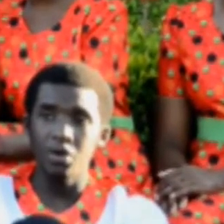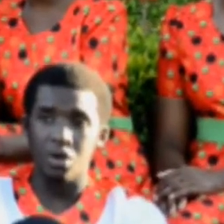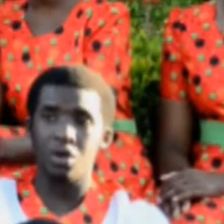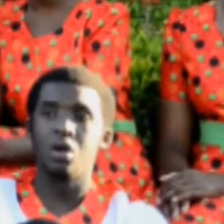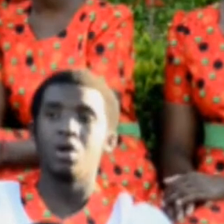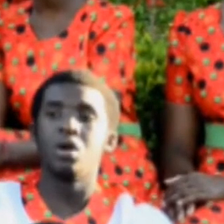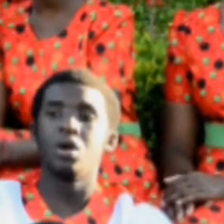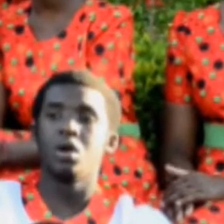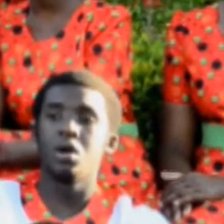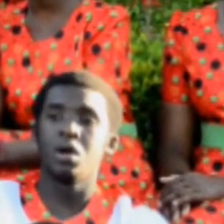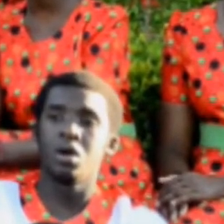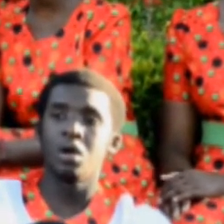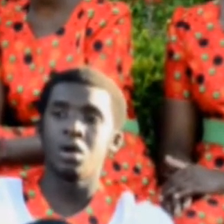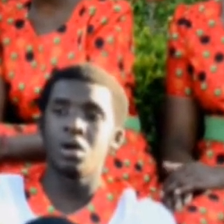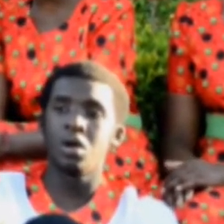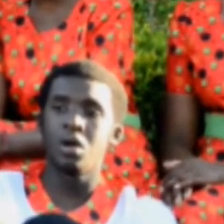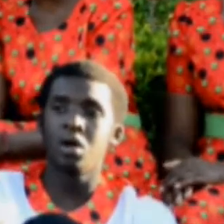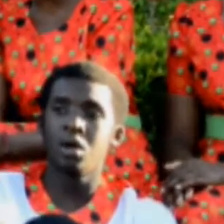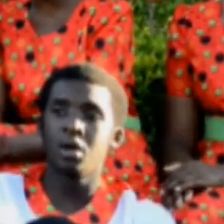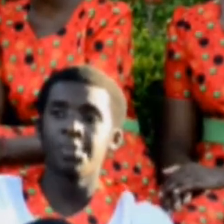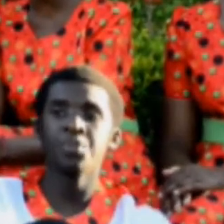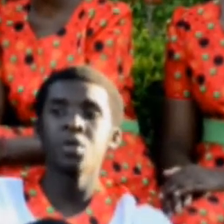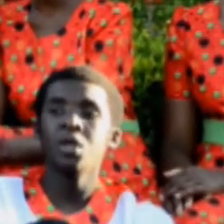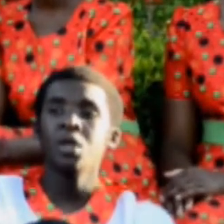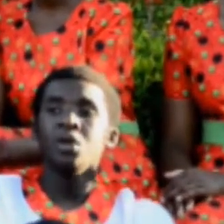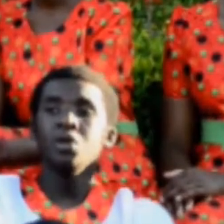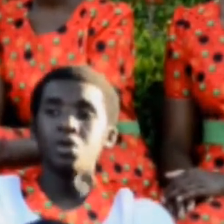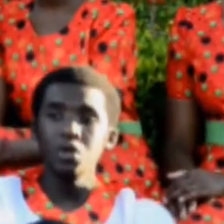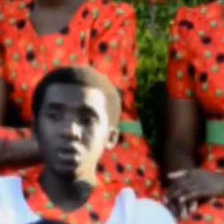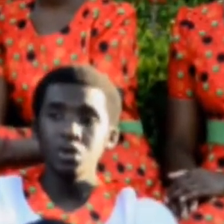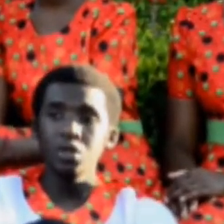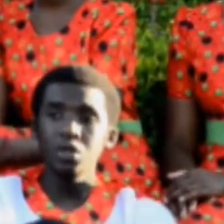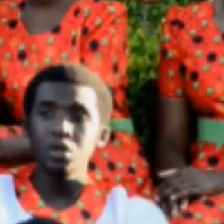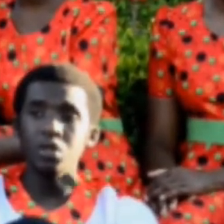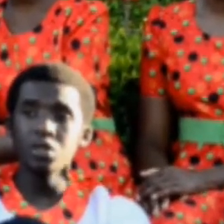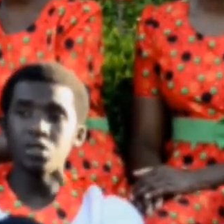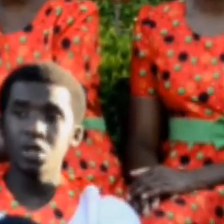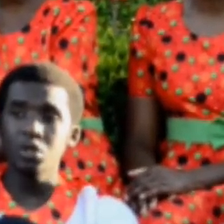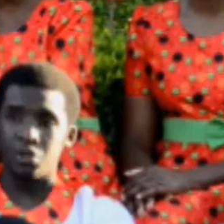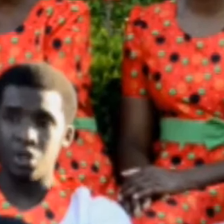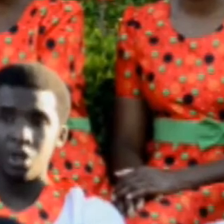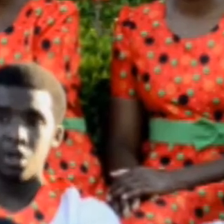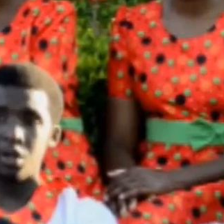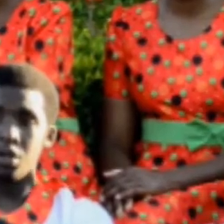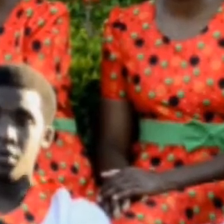It's